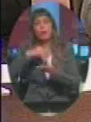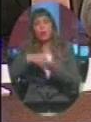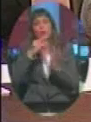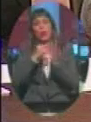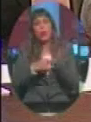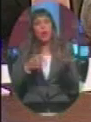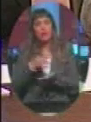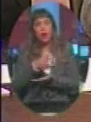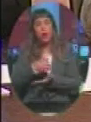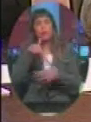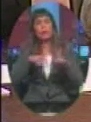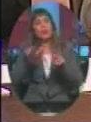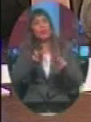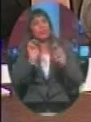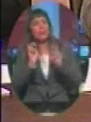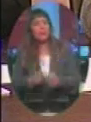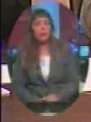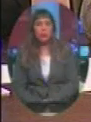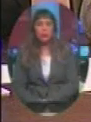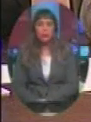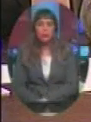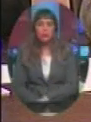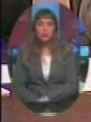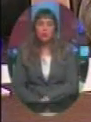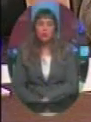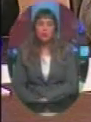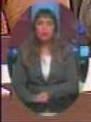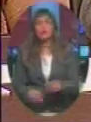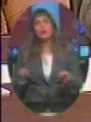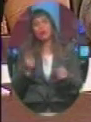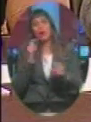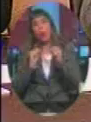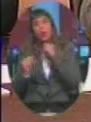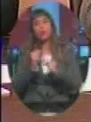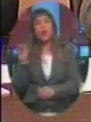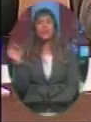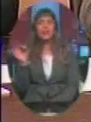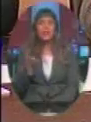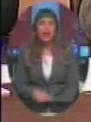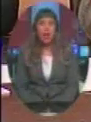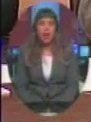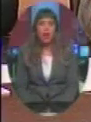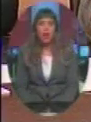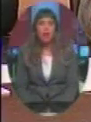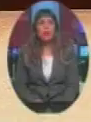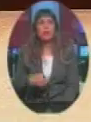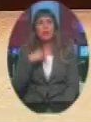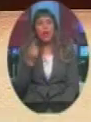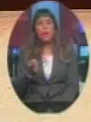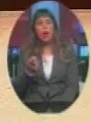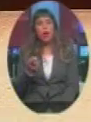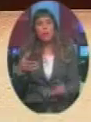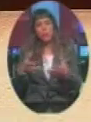הממשלה ניצל את ההזדמנות הזאת של האירוע הקשה להסיט ולכנות אותנו שמאל. אני אגיד לך, אני לא רוצה להתחיל להיכנס. סליחה. אתה